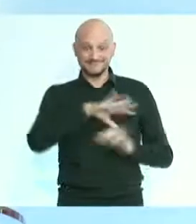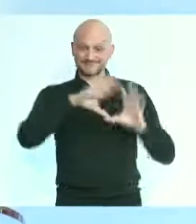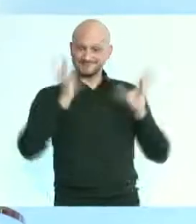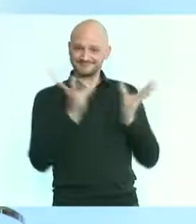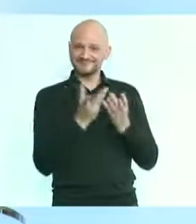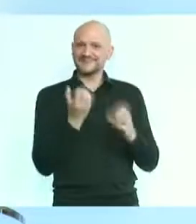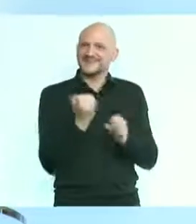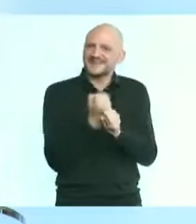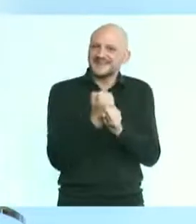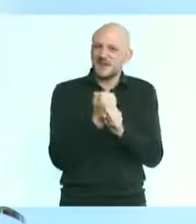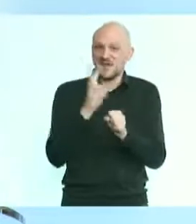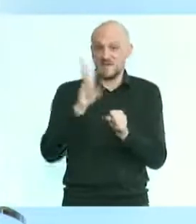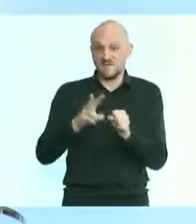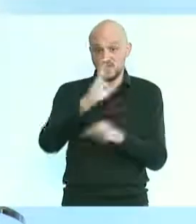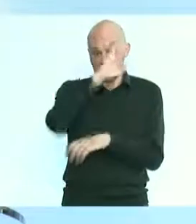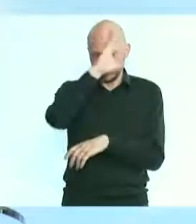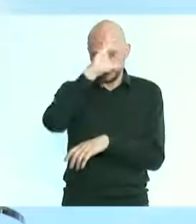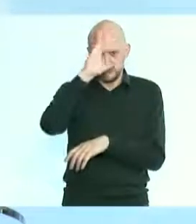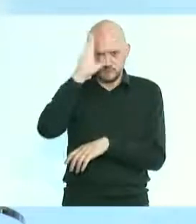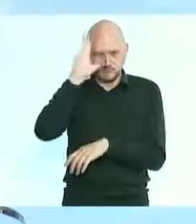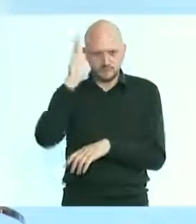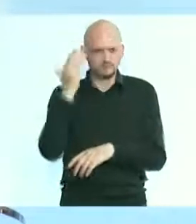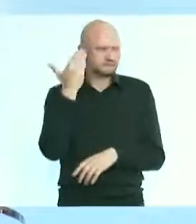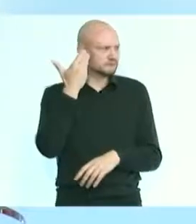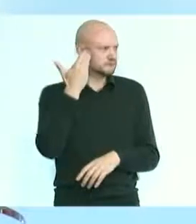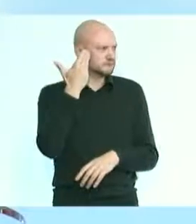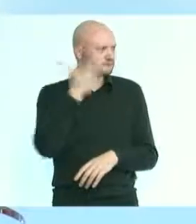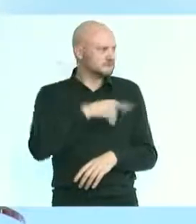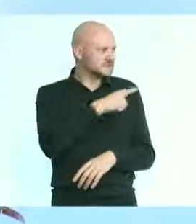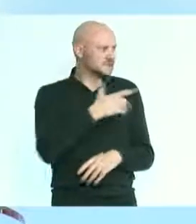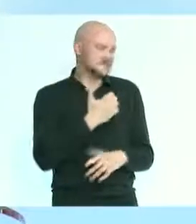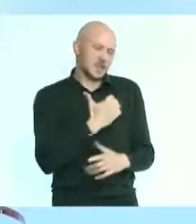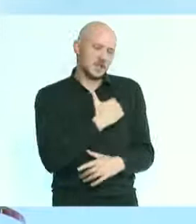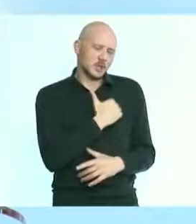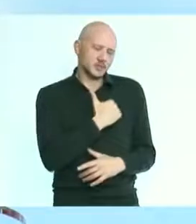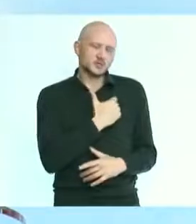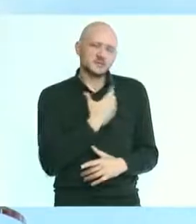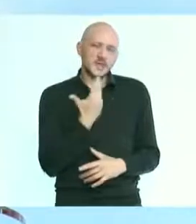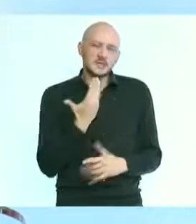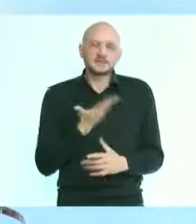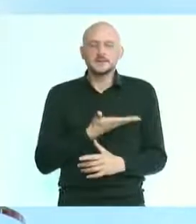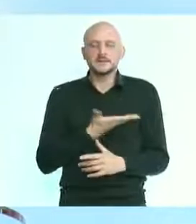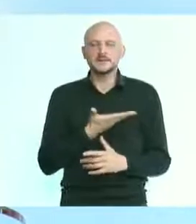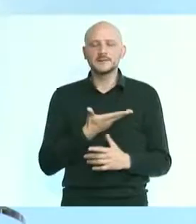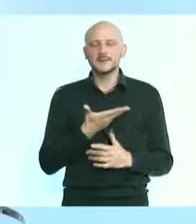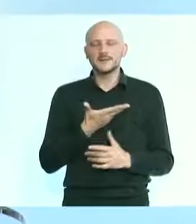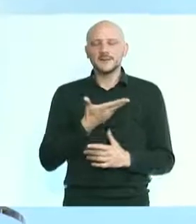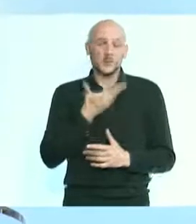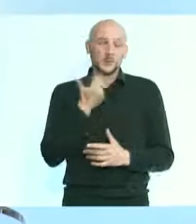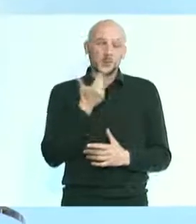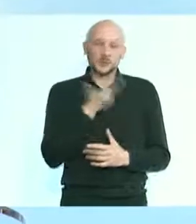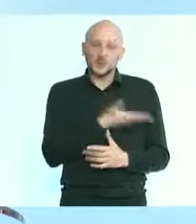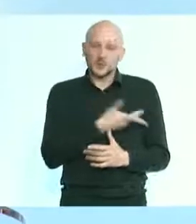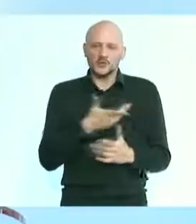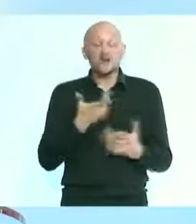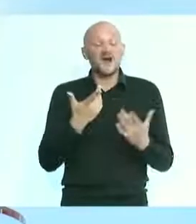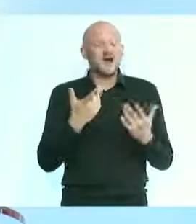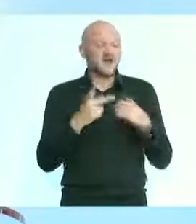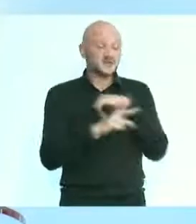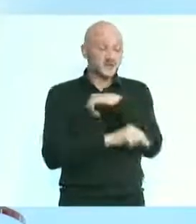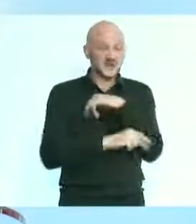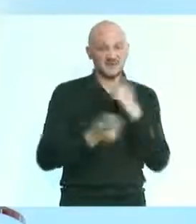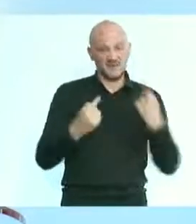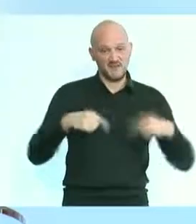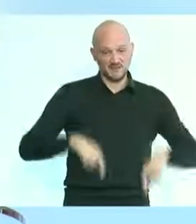multi-acteur, et chère Sophie Cluzel, je crois que vous le savez mieux que moi. Donc c'est bien sûr votre secrétariat d'État,